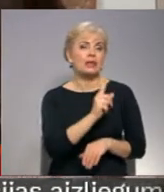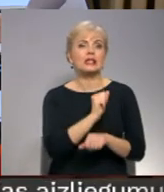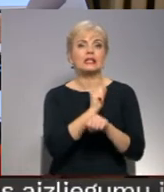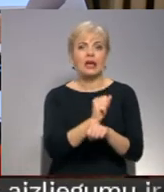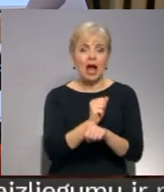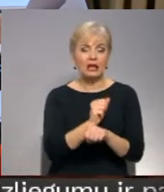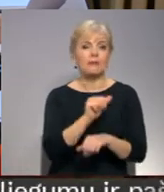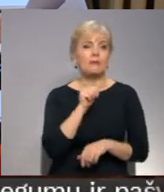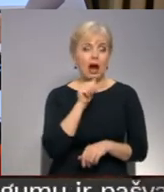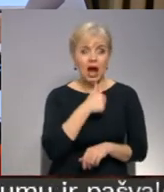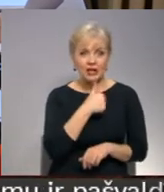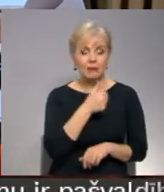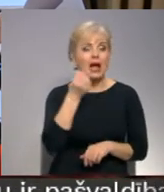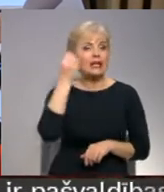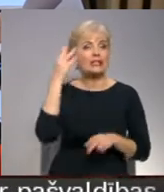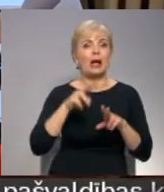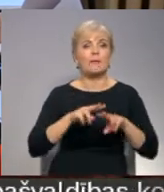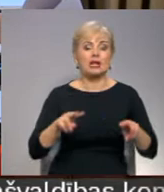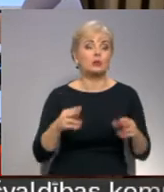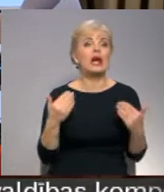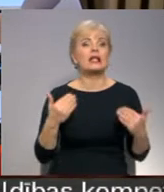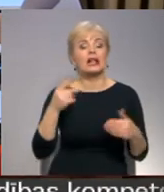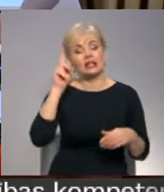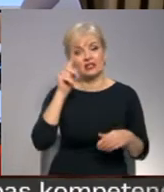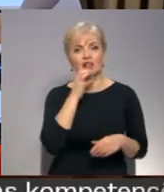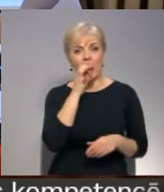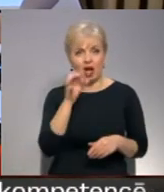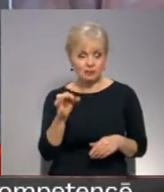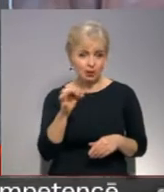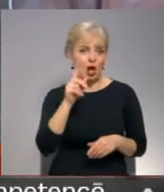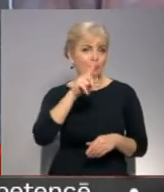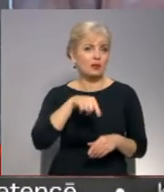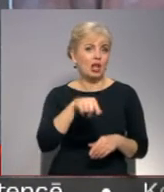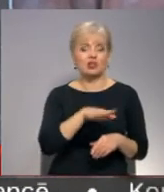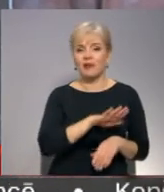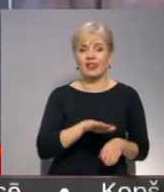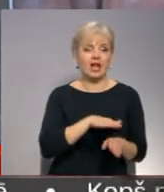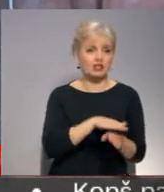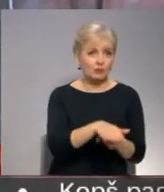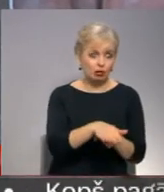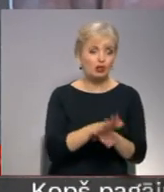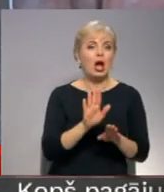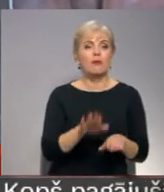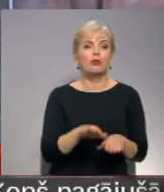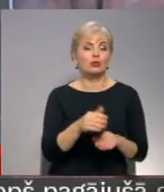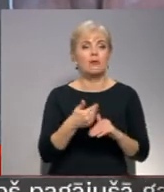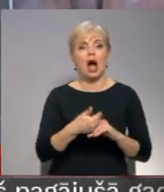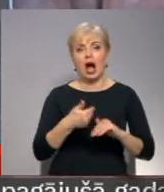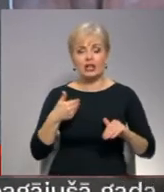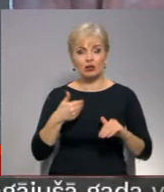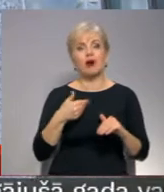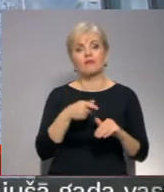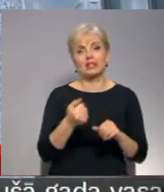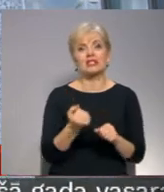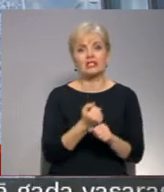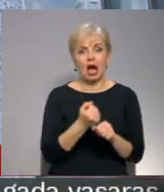maijā. Tikmēr izglītības ministri jau tagad zina teikt, ka šo prasību neizpildīšot. Tas būtu nedaudz par agru izdarīts.